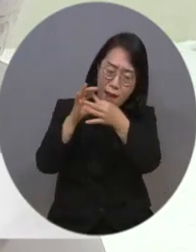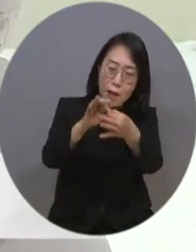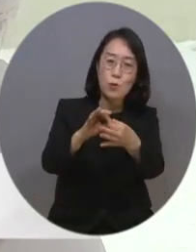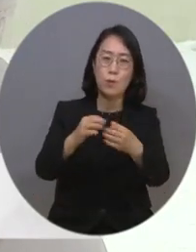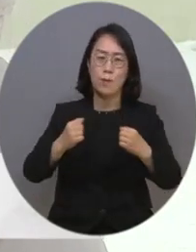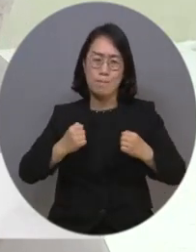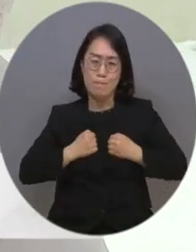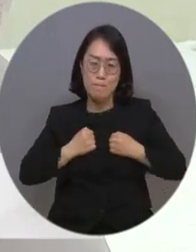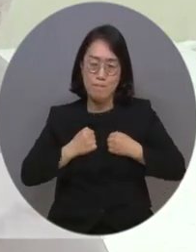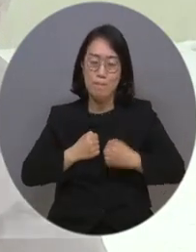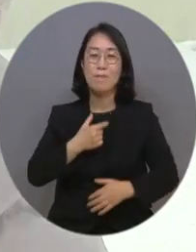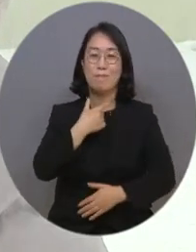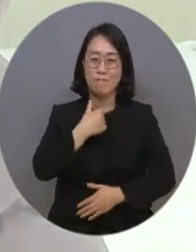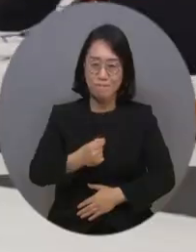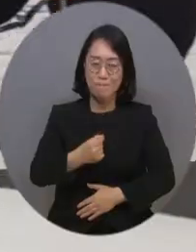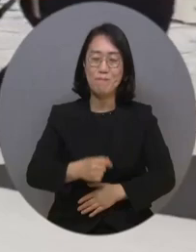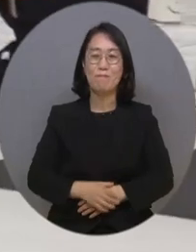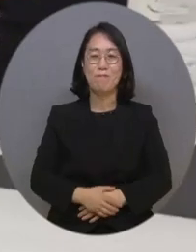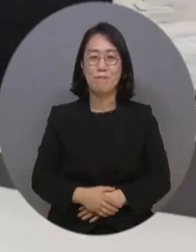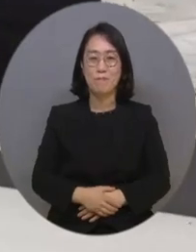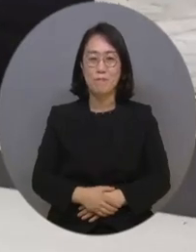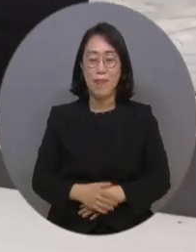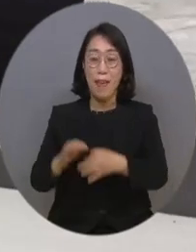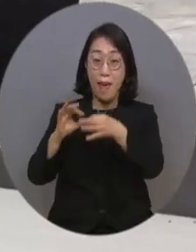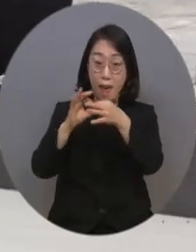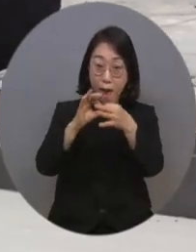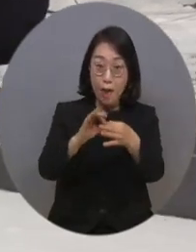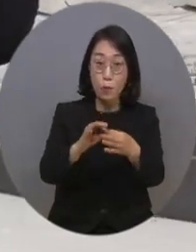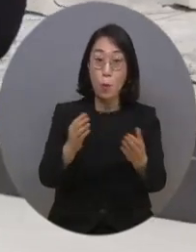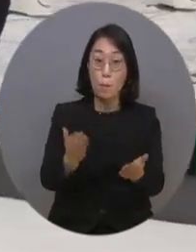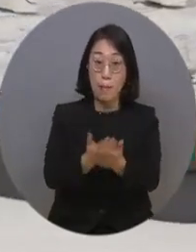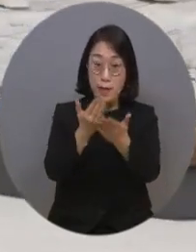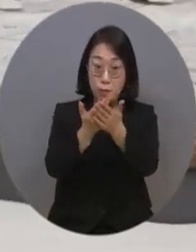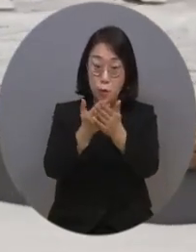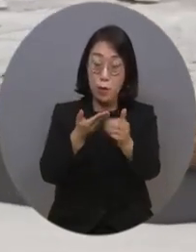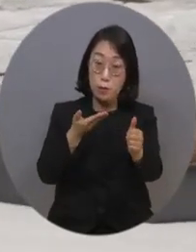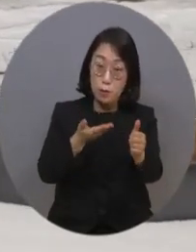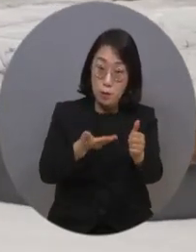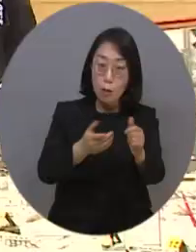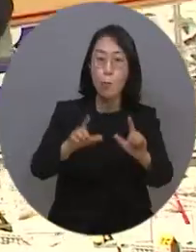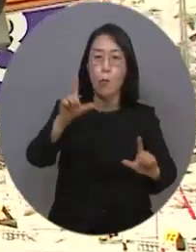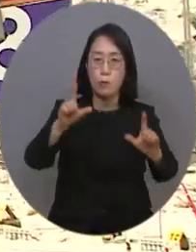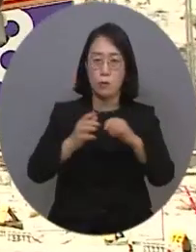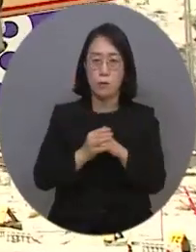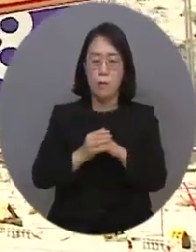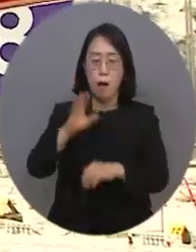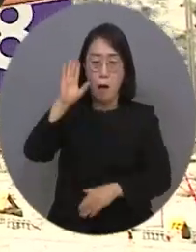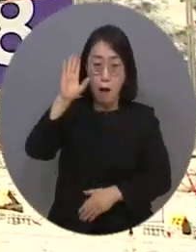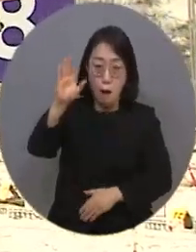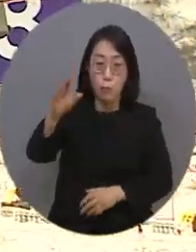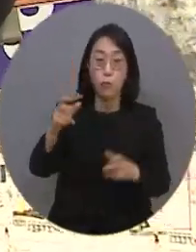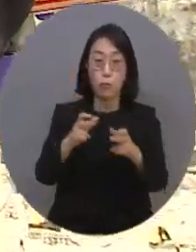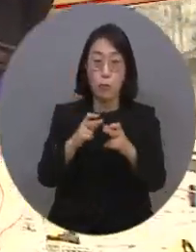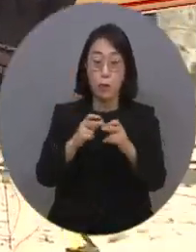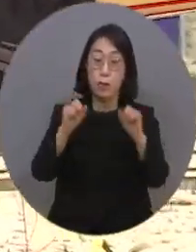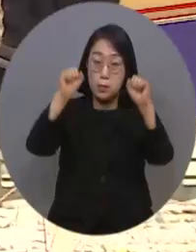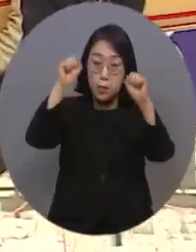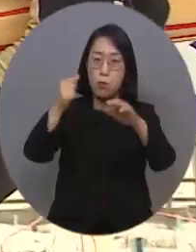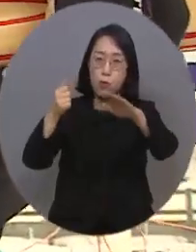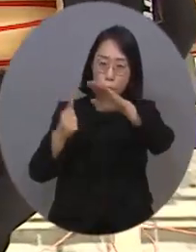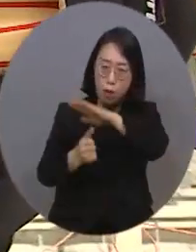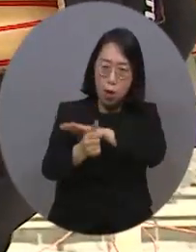데까지 계속까지 해보고 싶어요 계속해서 성장하고 있는 김윤지 선수 앞으로 장애인 체육을